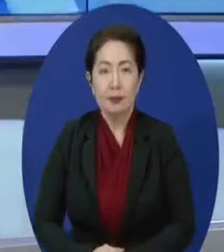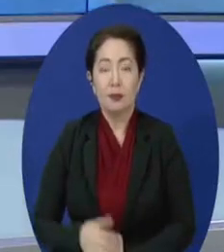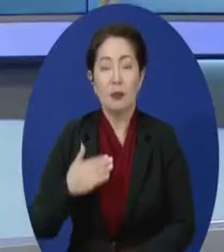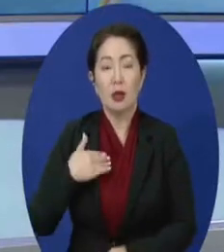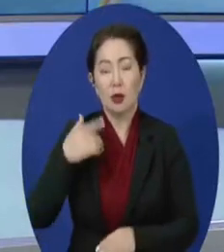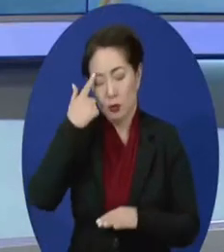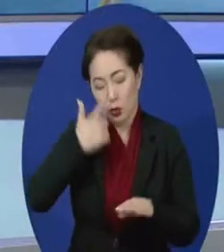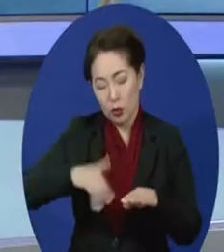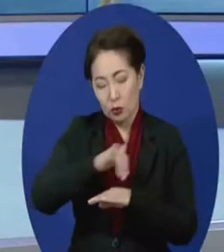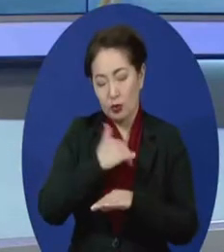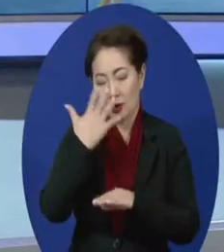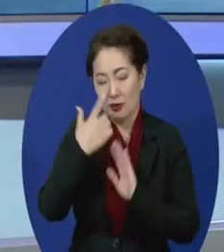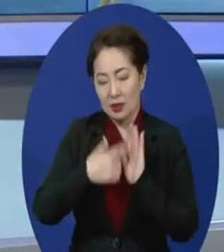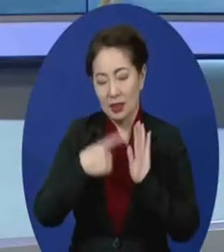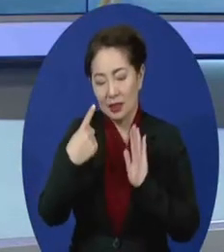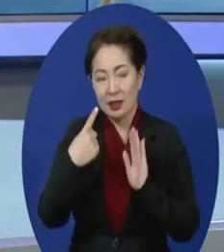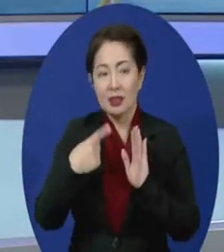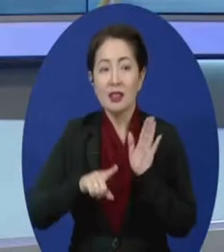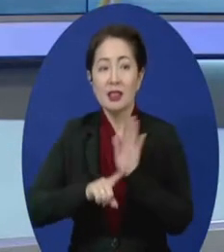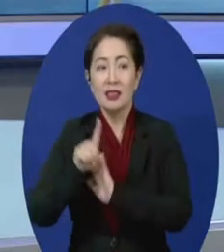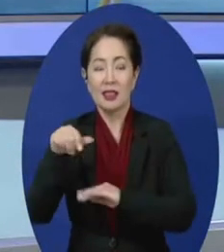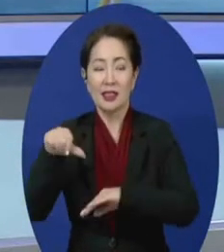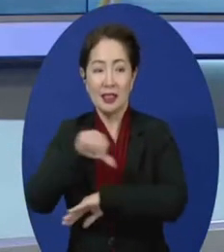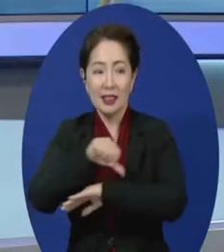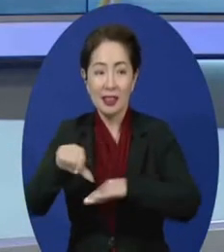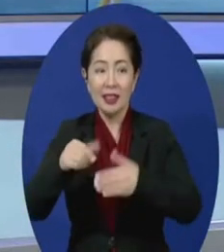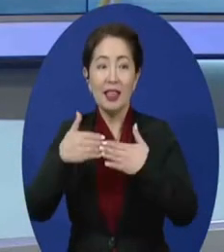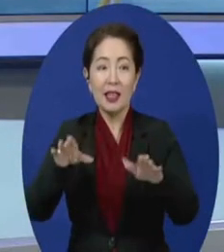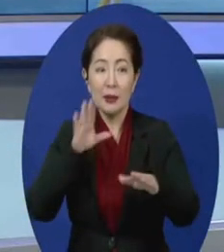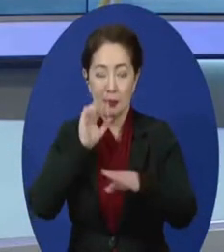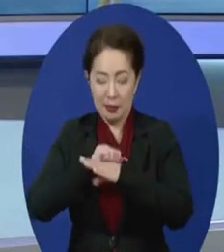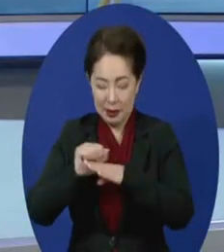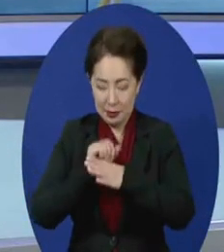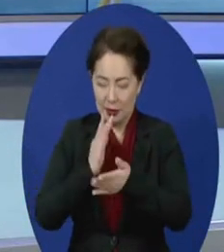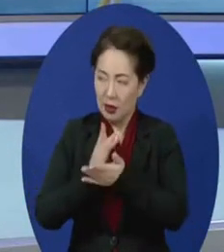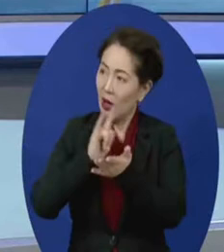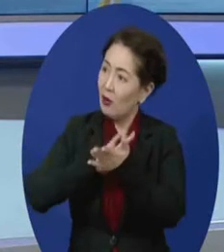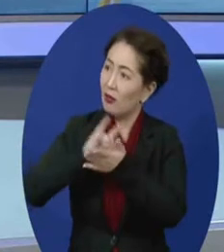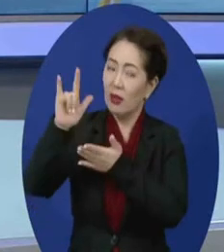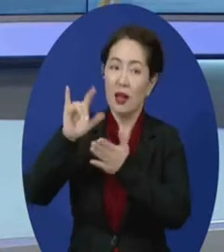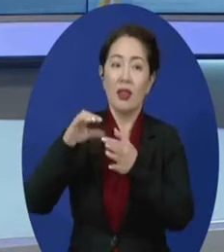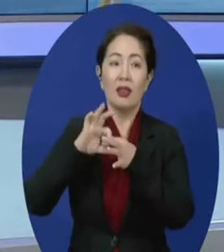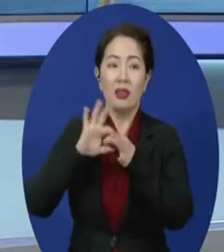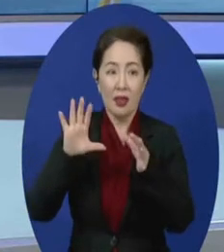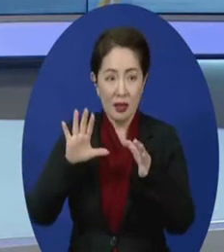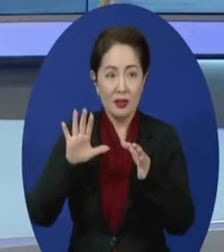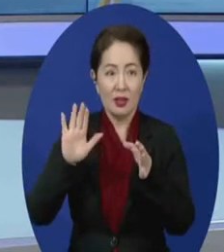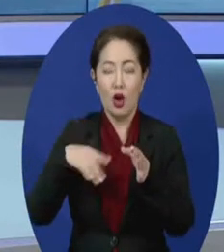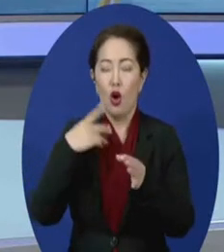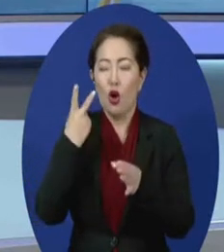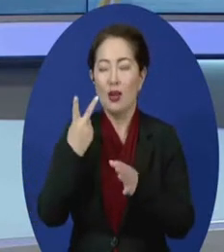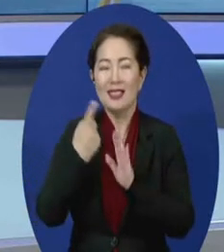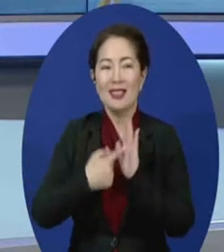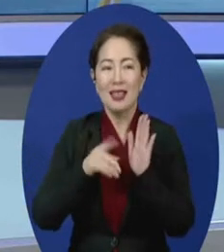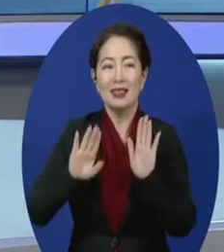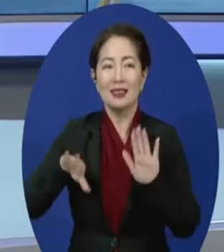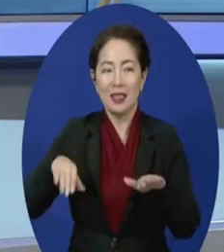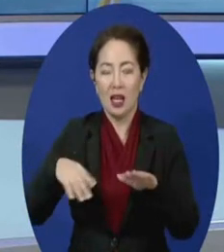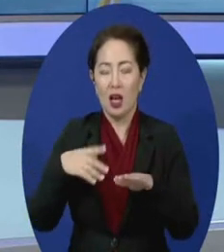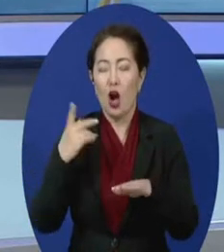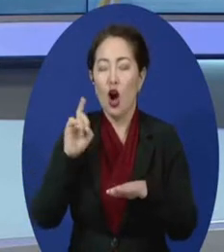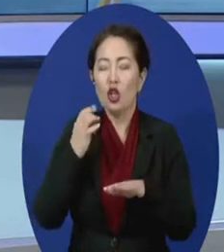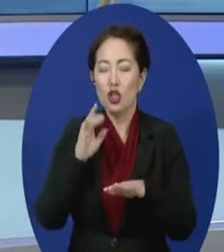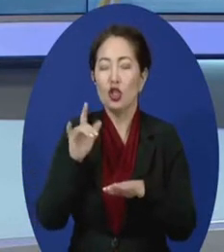Манай улс 5 дугаар сарын 1-ээс эхлэн хилийн нээхээр бэлтгэл ажиллагаа хангаж байна. Агаарын хилийг нээснээс хойш 2 сарын дараа хөшгийн хөндийн нисэх онгоцны